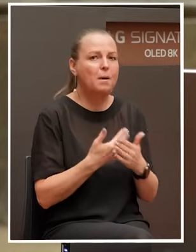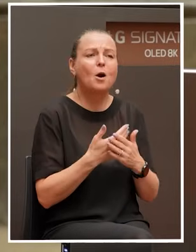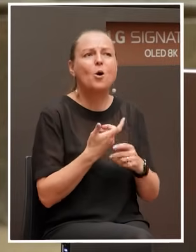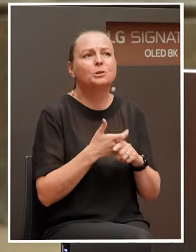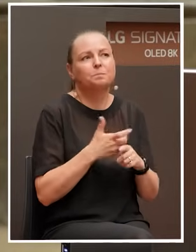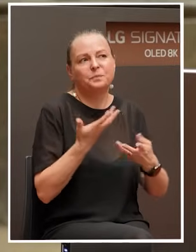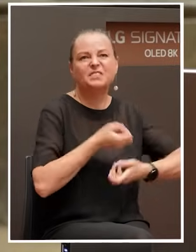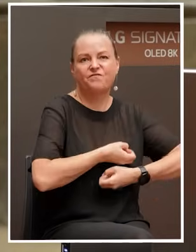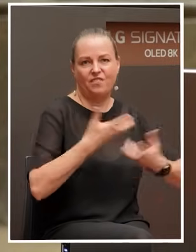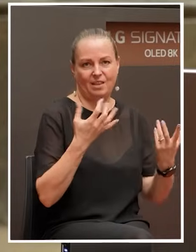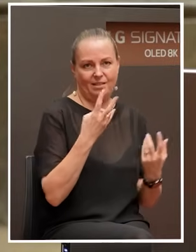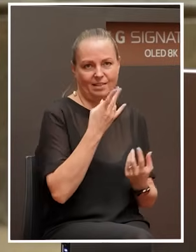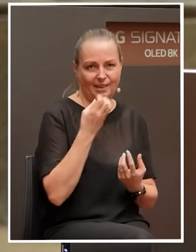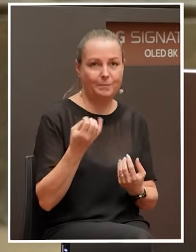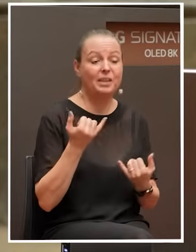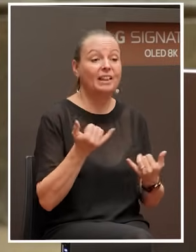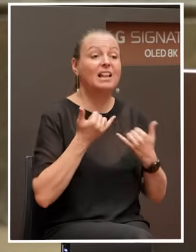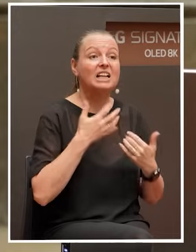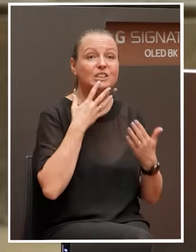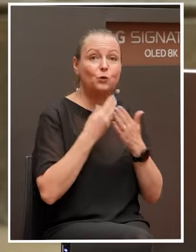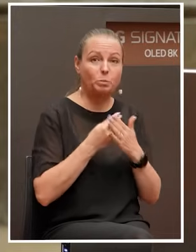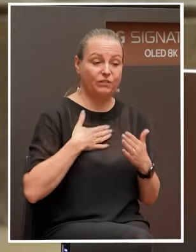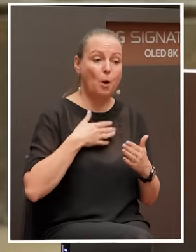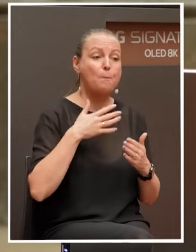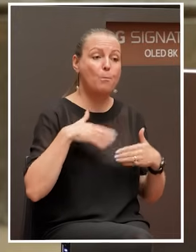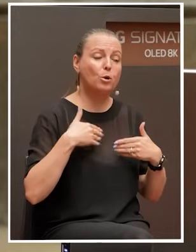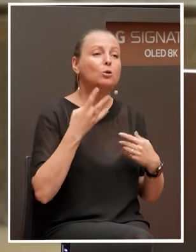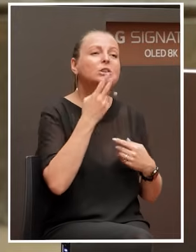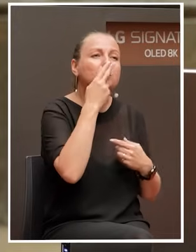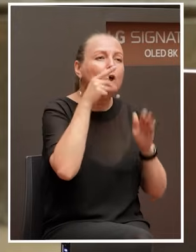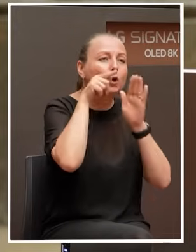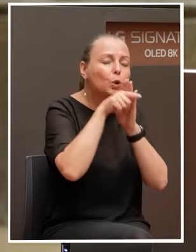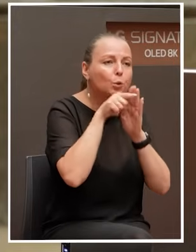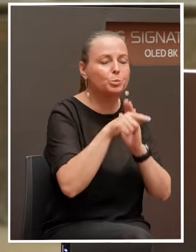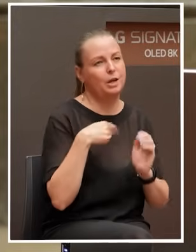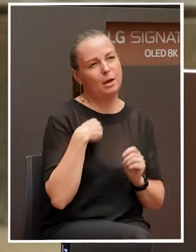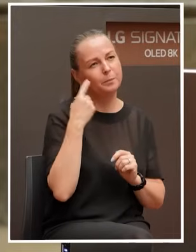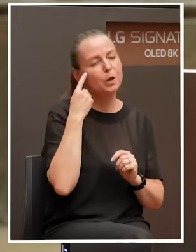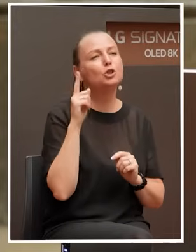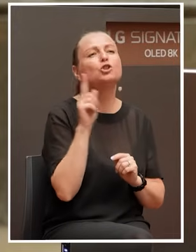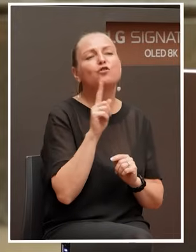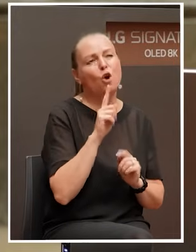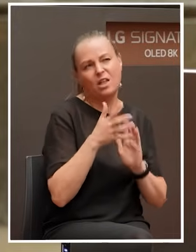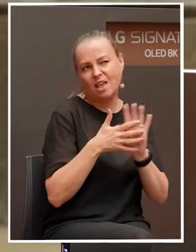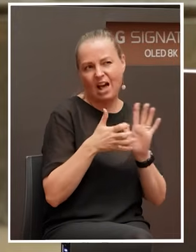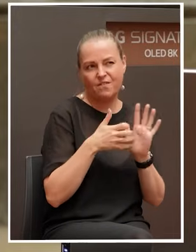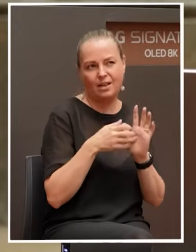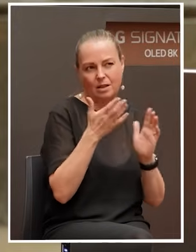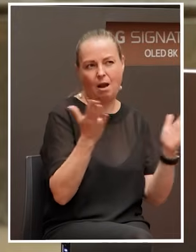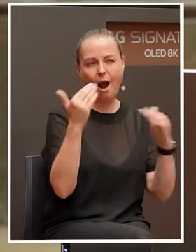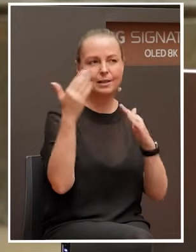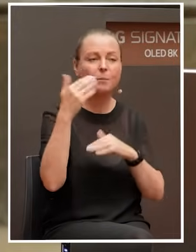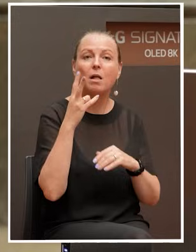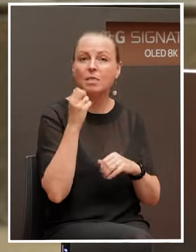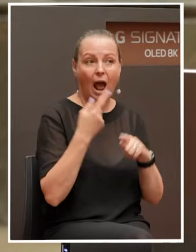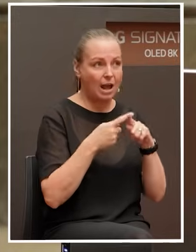светлыми. Но для своей собственной пользы надо смотреть глубже. Я спросил себя, чего же не хватает этим работам?» На этот